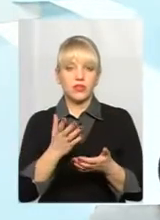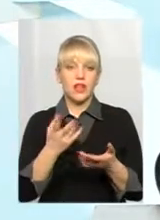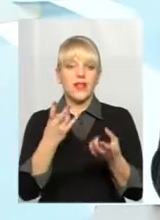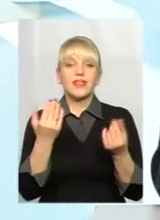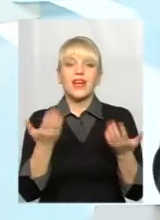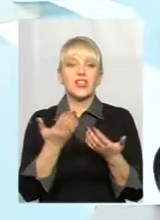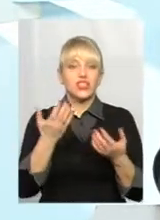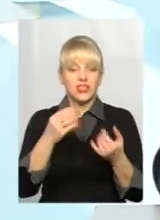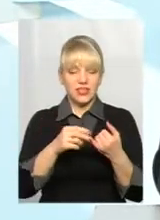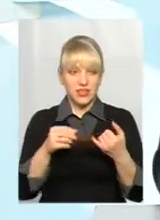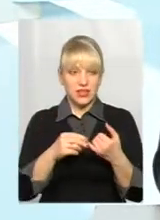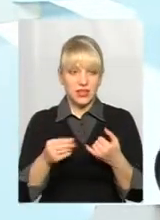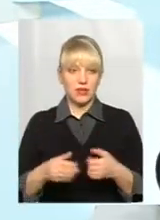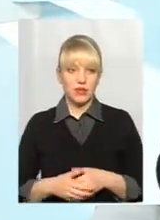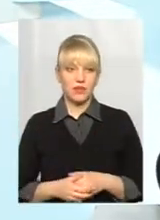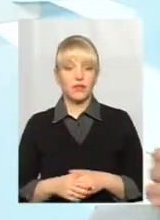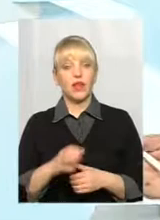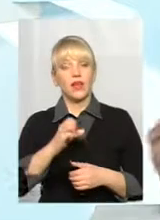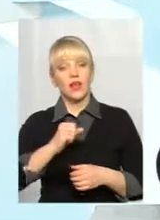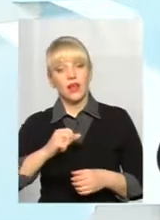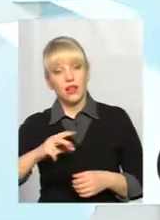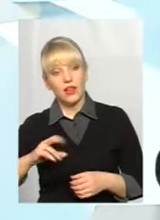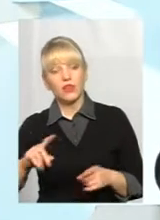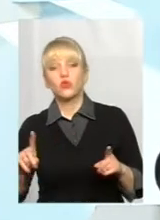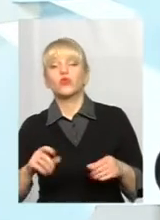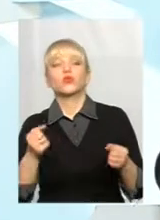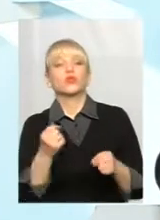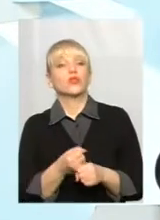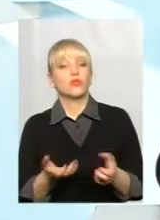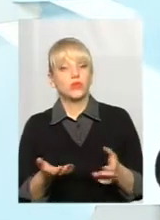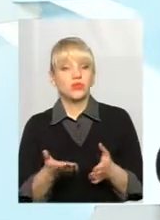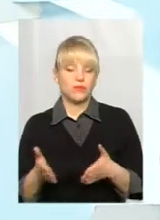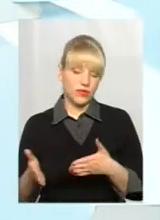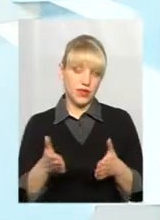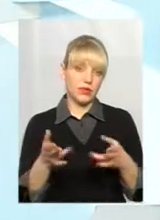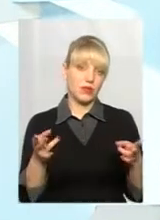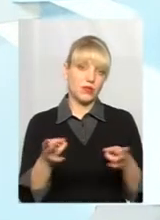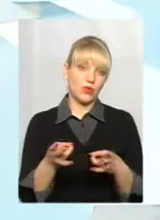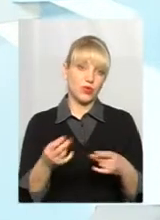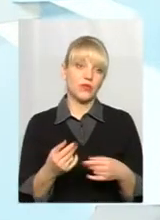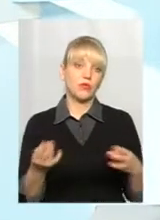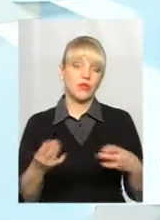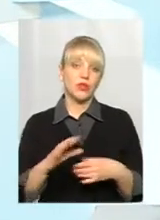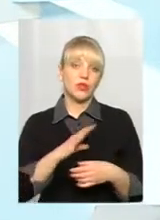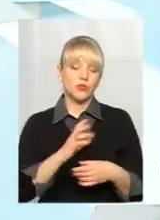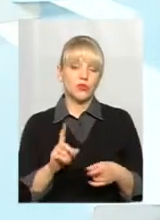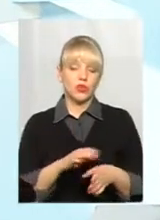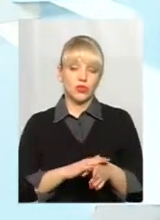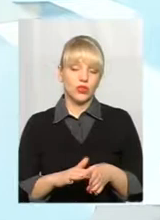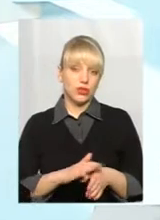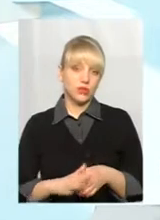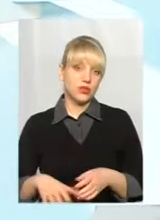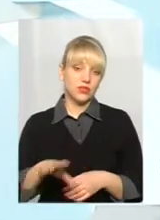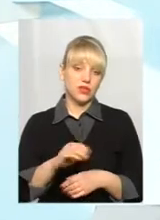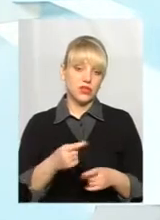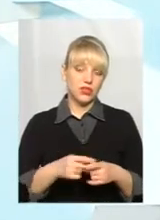знову ж таки, чорноземні, шкода. Але ну що зробиш, траса потрібна. Але мають бути жорсткі, дотримані всі